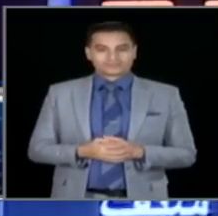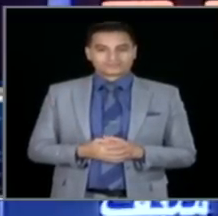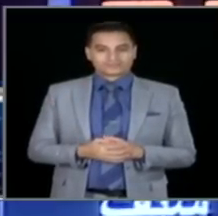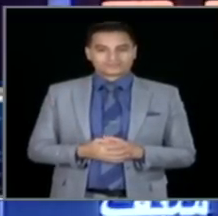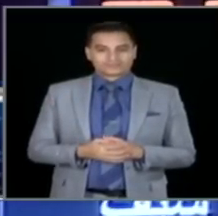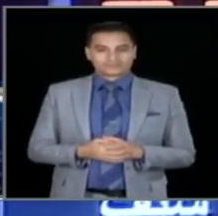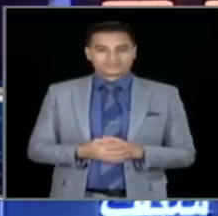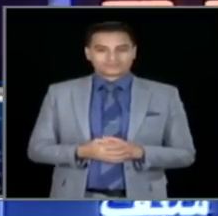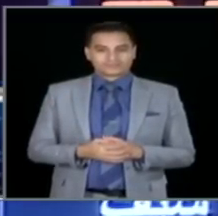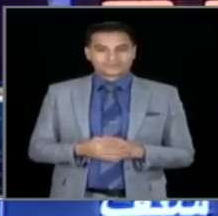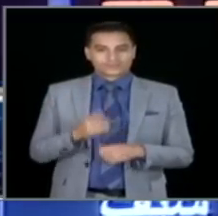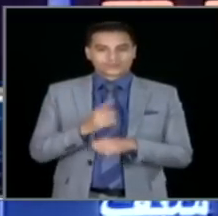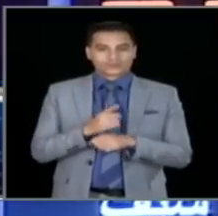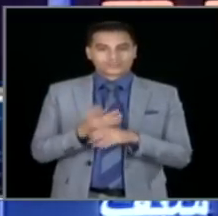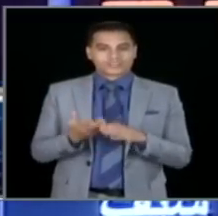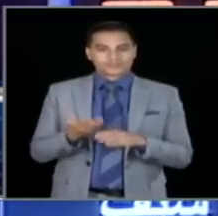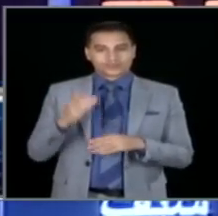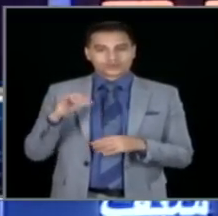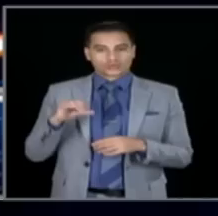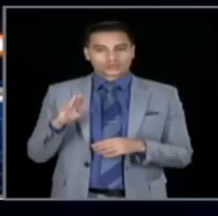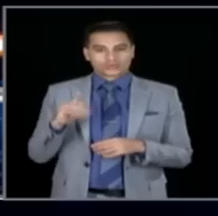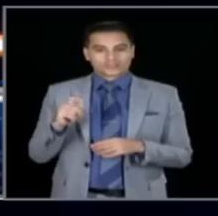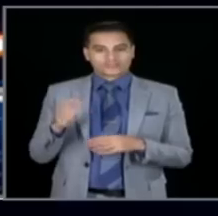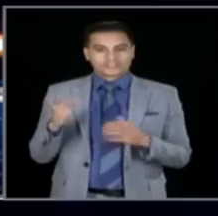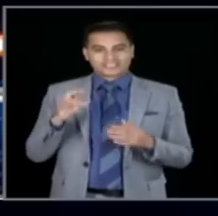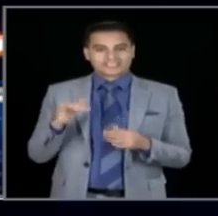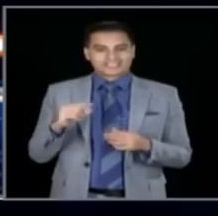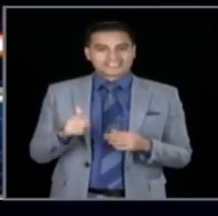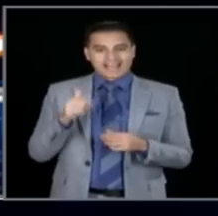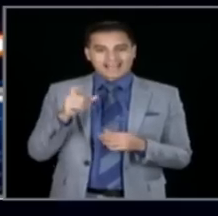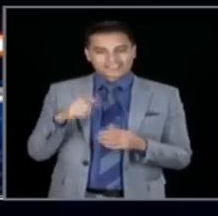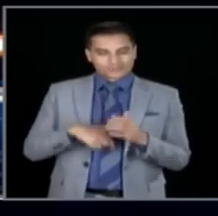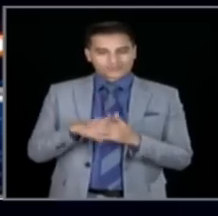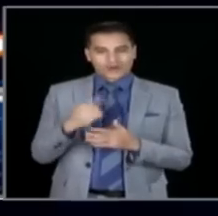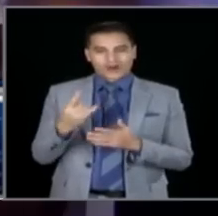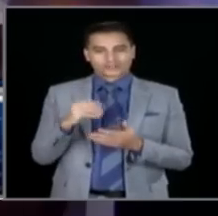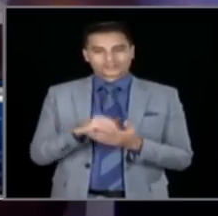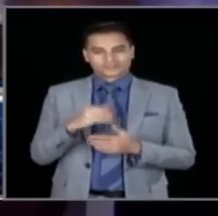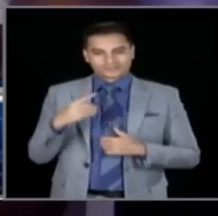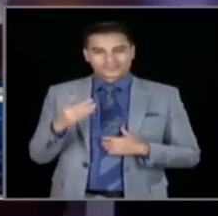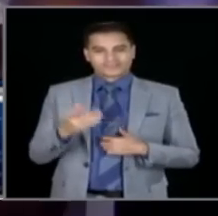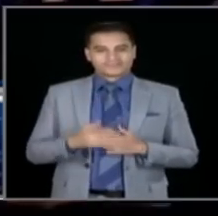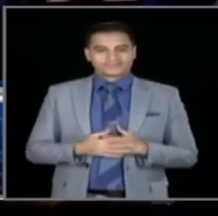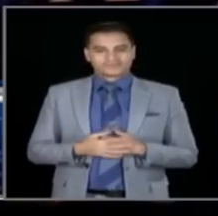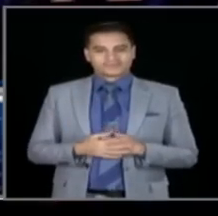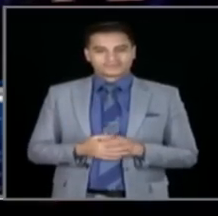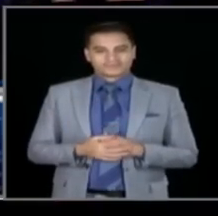الأديب الكبير يوسف زيدان، أنا عندي رواية أصلا. سيف خدت 10 نقاط، إجابة صحيحة.